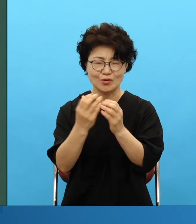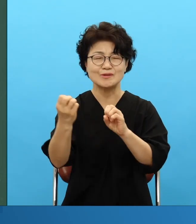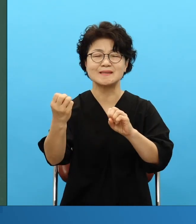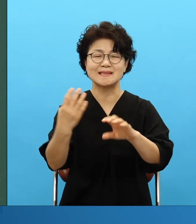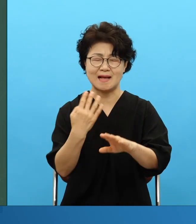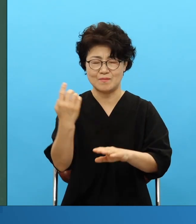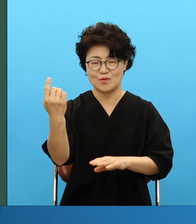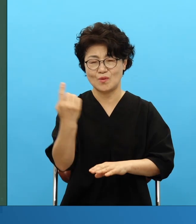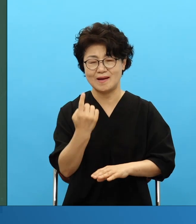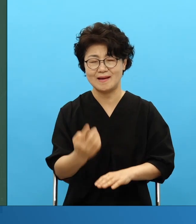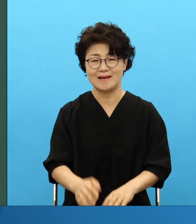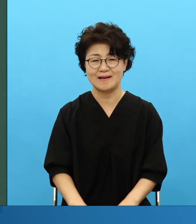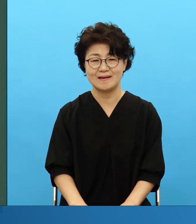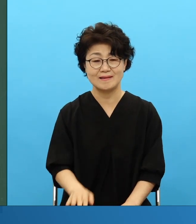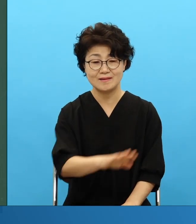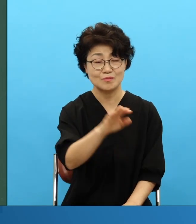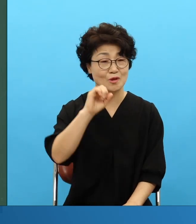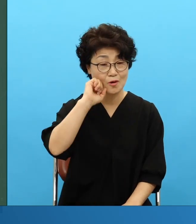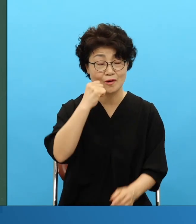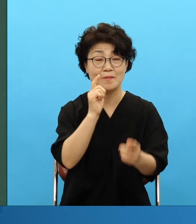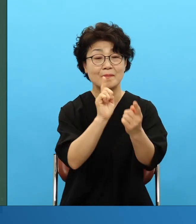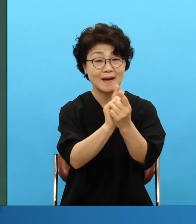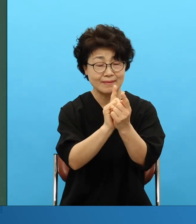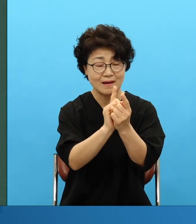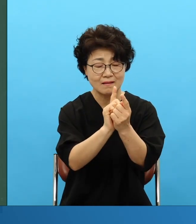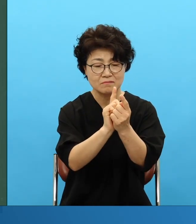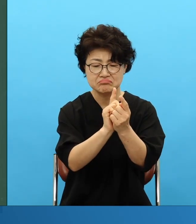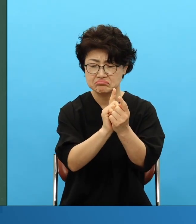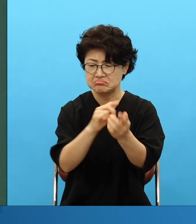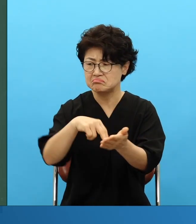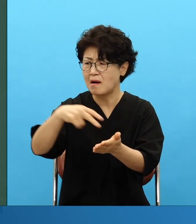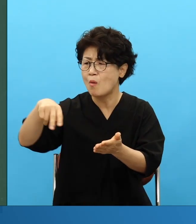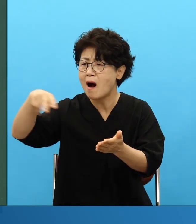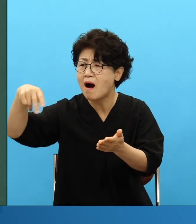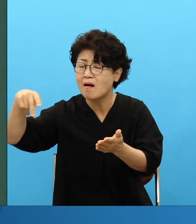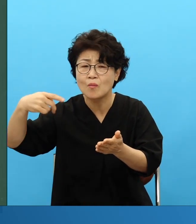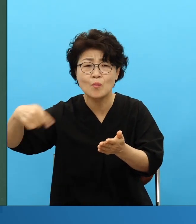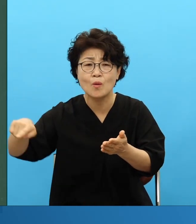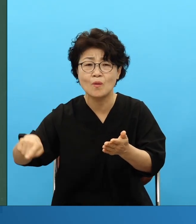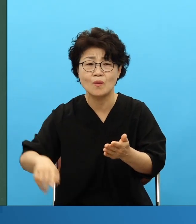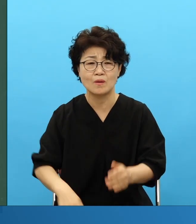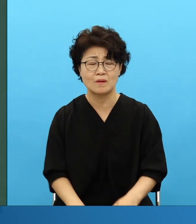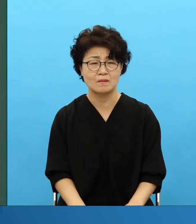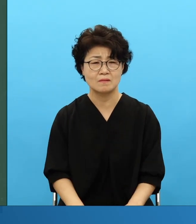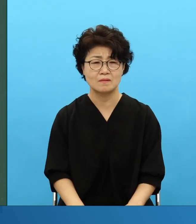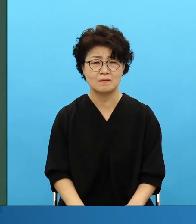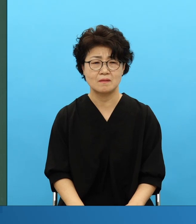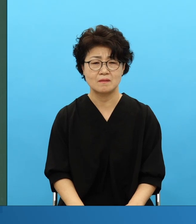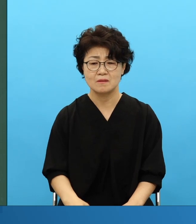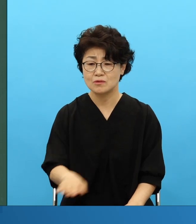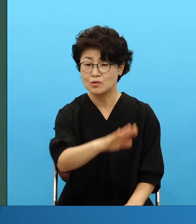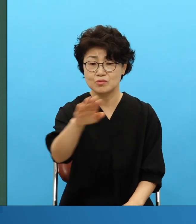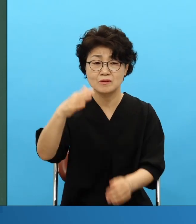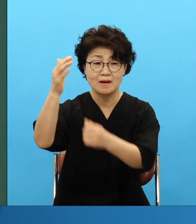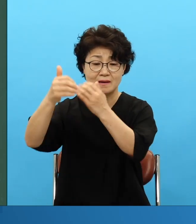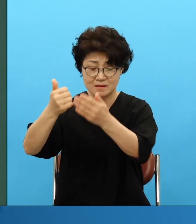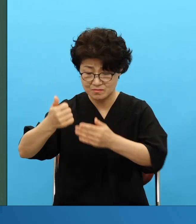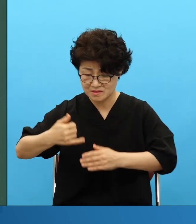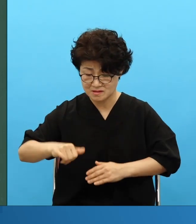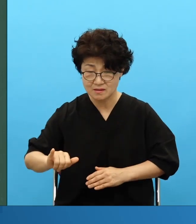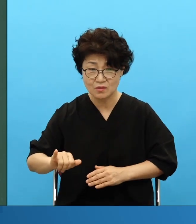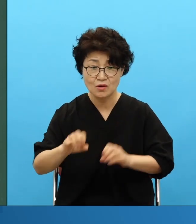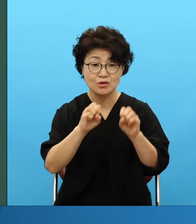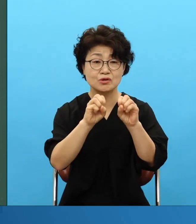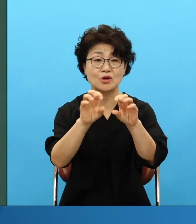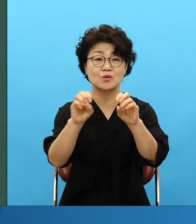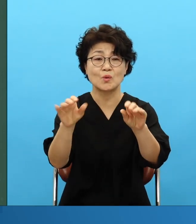made from 여러분 here. 어려울 거 아닙니까? The 그것도 difficulties will come, 딴짓해. and people do something else. 아니죠. not 여러분 the way. 하나님의 자녀요. 여러분은 전도